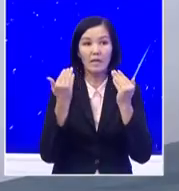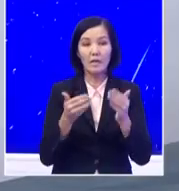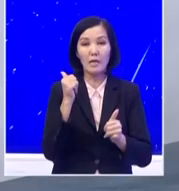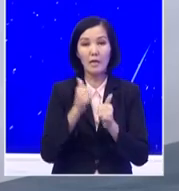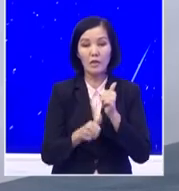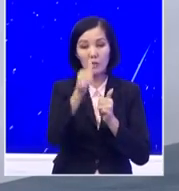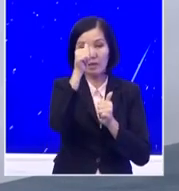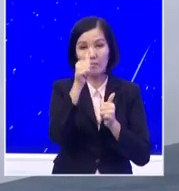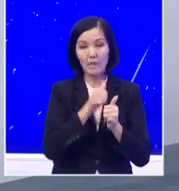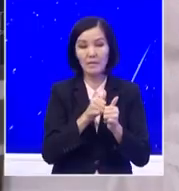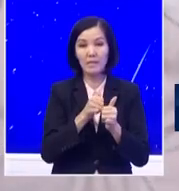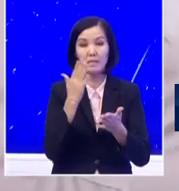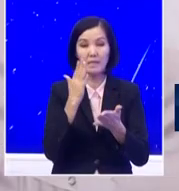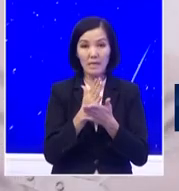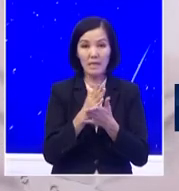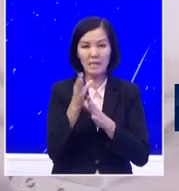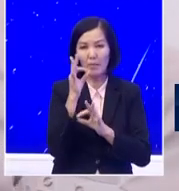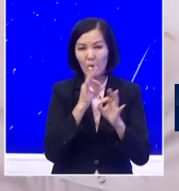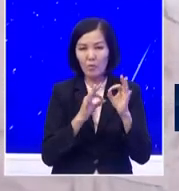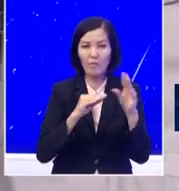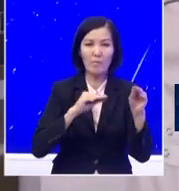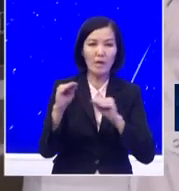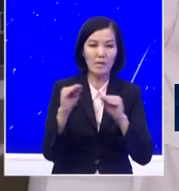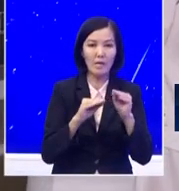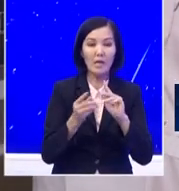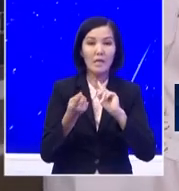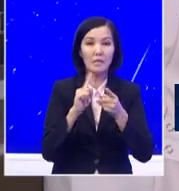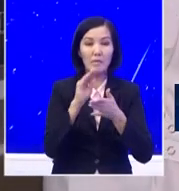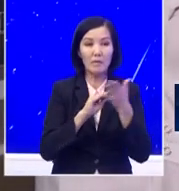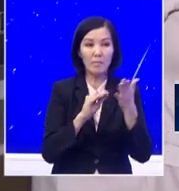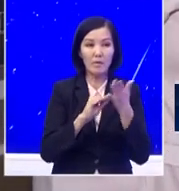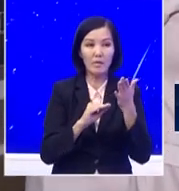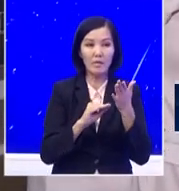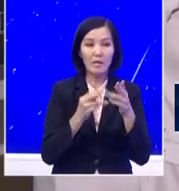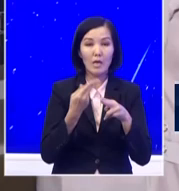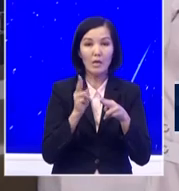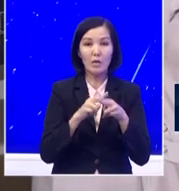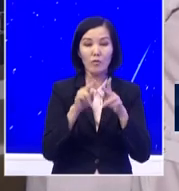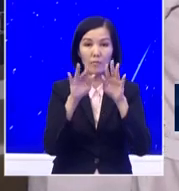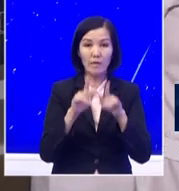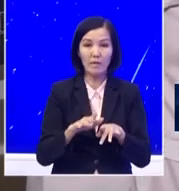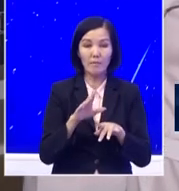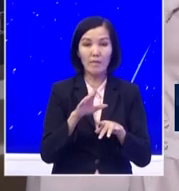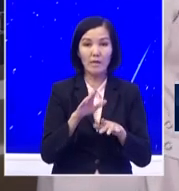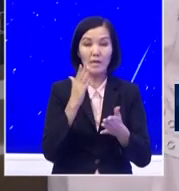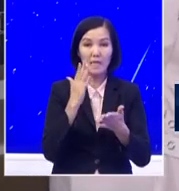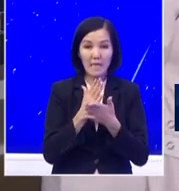месяц у нас поступление идет. Когда у нас вот идет изменение протоколов, у нас есть такая функция в программе ЭФИС. Она называется «Заказ